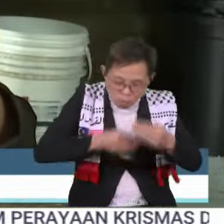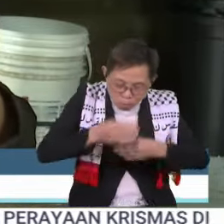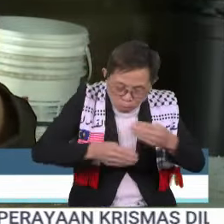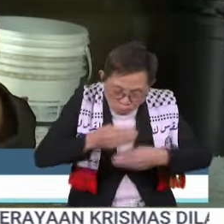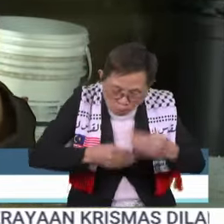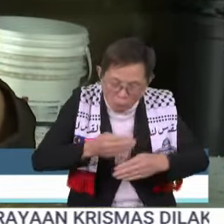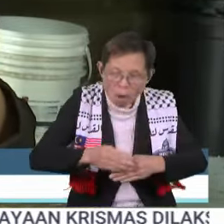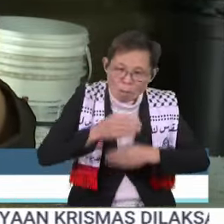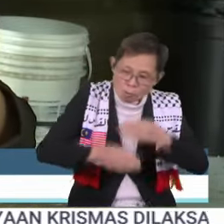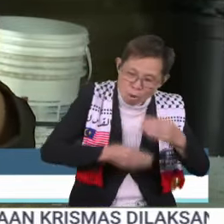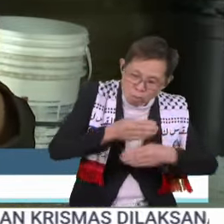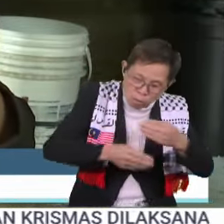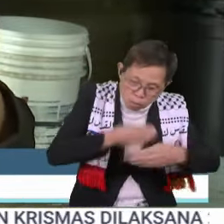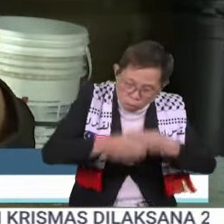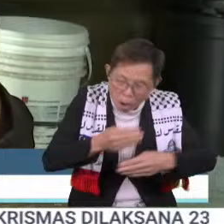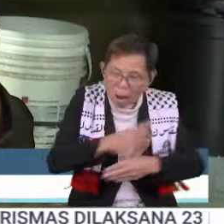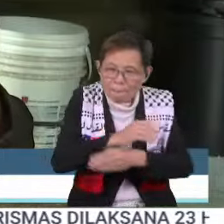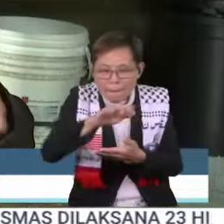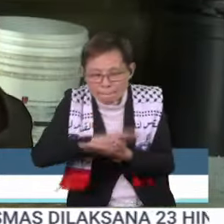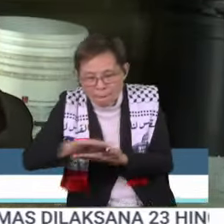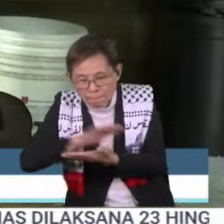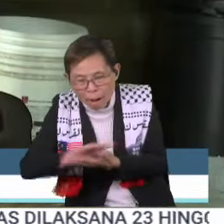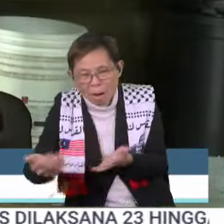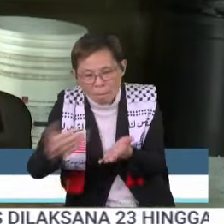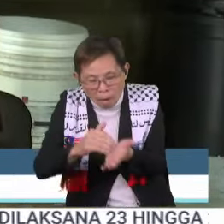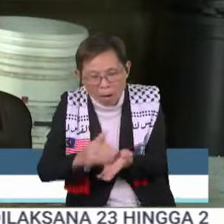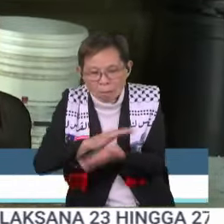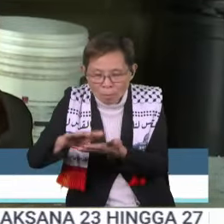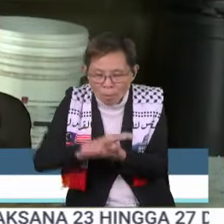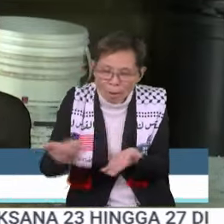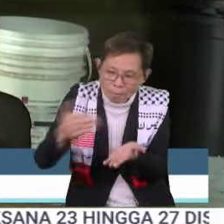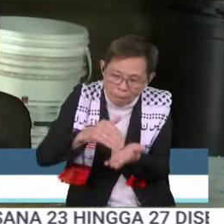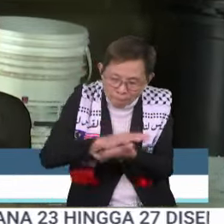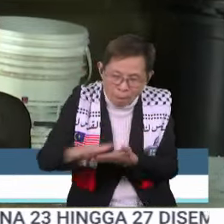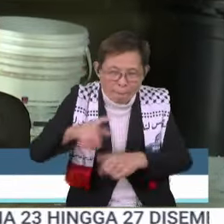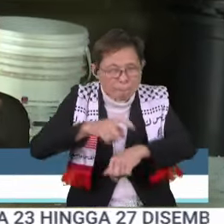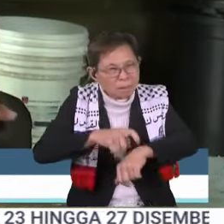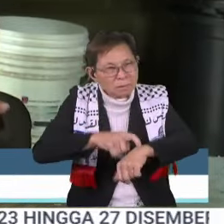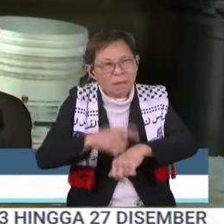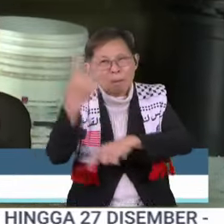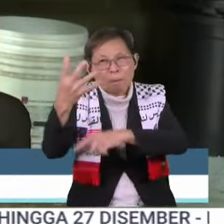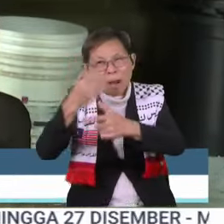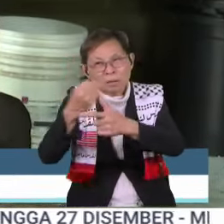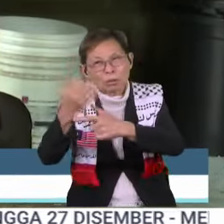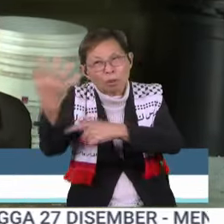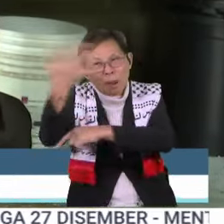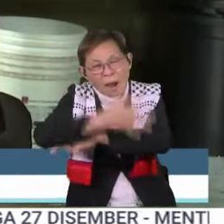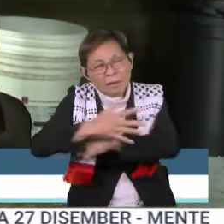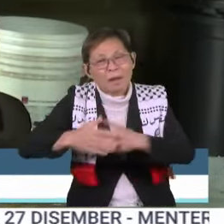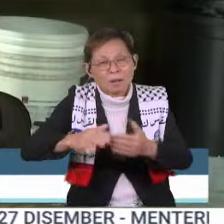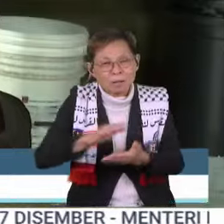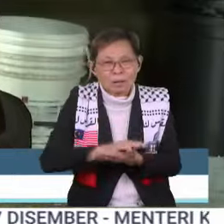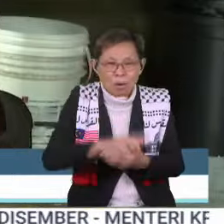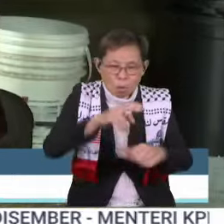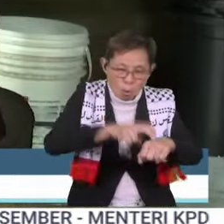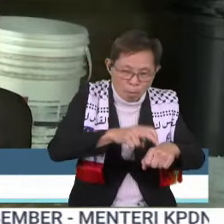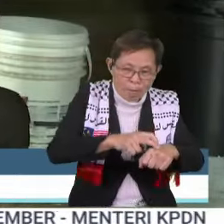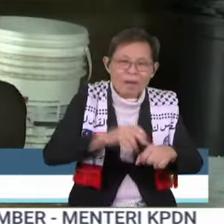proses memprosesnya dengan membersihkannya beberapa kali, memakan masa dalam tempoh 4 hingga 5 hari, akhirnya ubi gadung